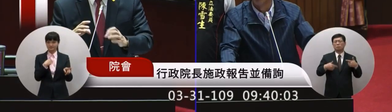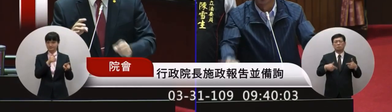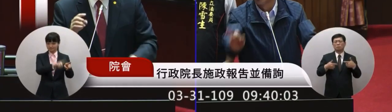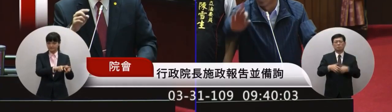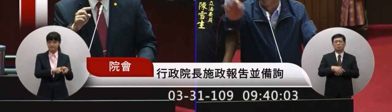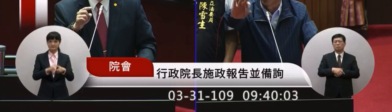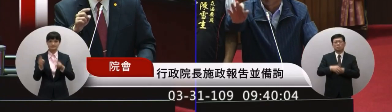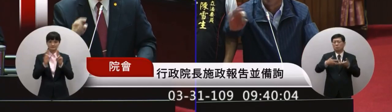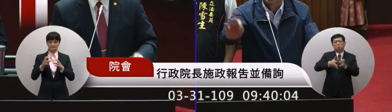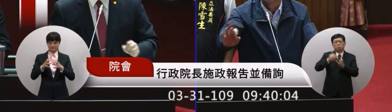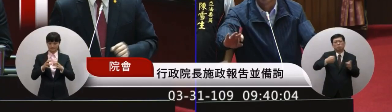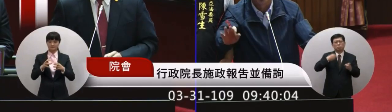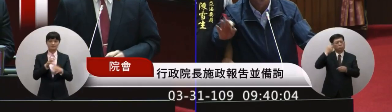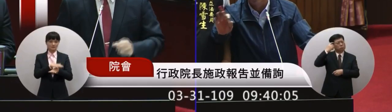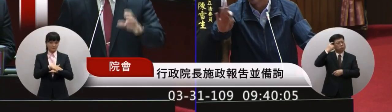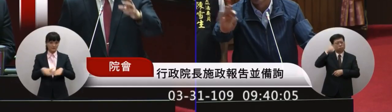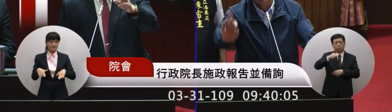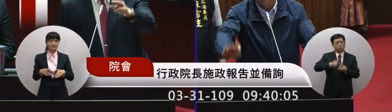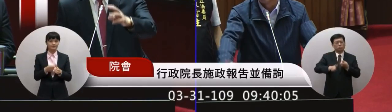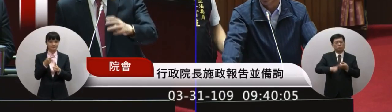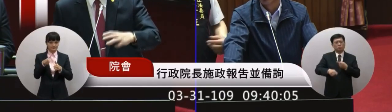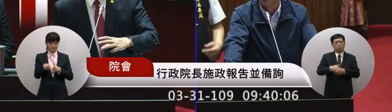讲，